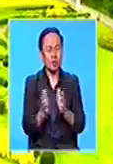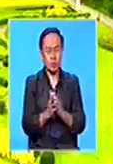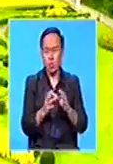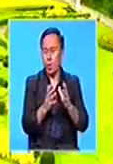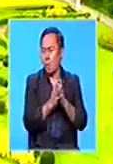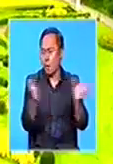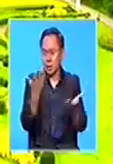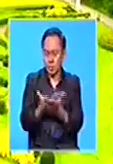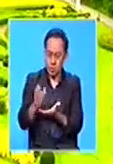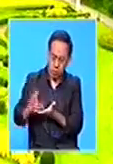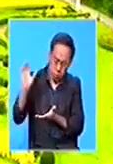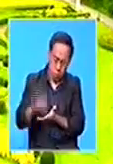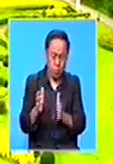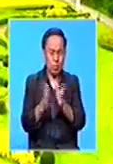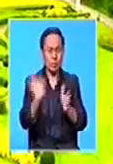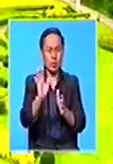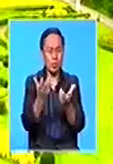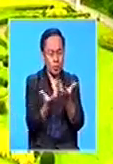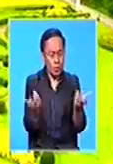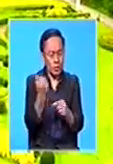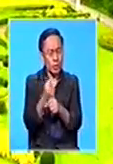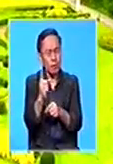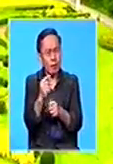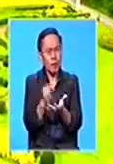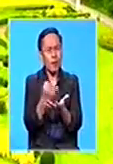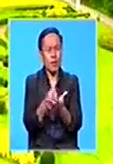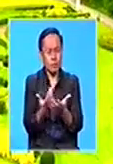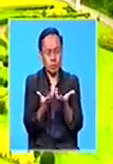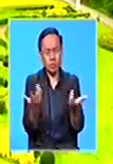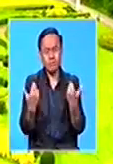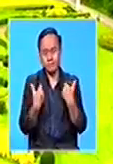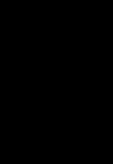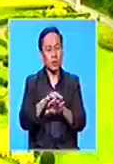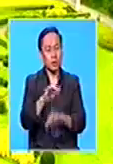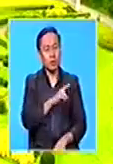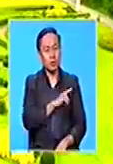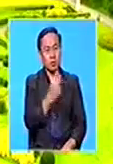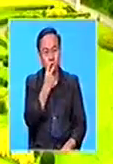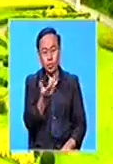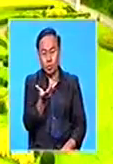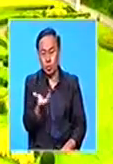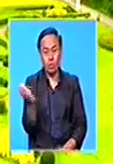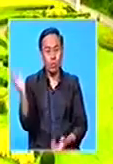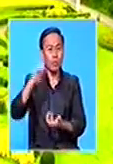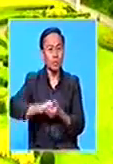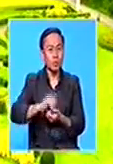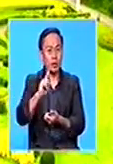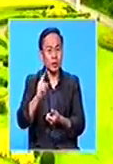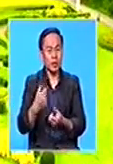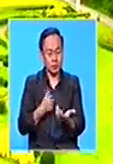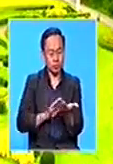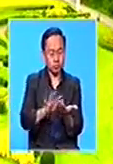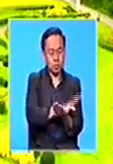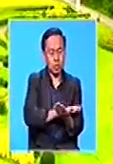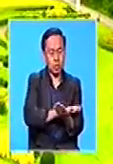ก็ไม่ต้องไปเสียเงินเสียทองมากมายไอ้อุปกรณ์ในการทำฝายเนี่ยก็เดี๋ยวให้ใครล่ะเราจะขอความมือจากทุกภาคส่วนในประเท